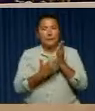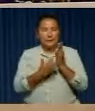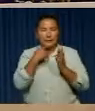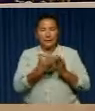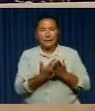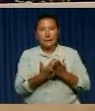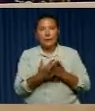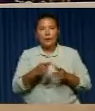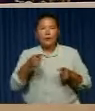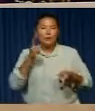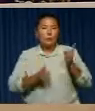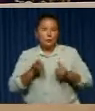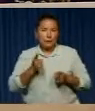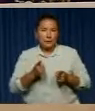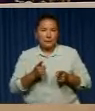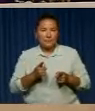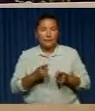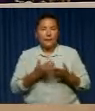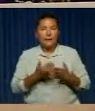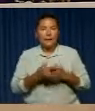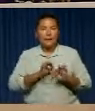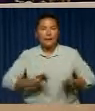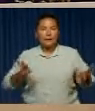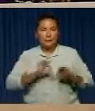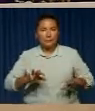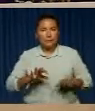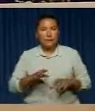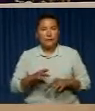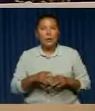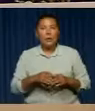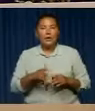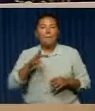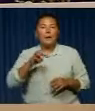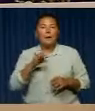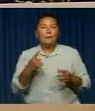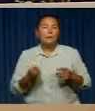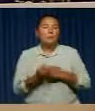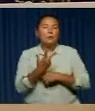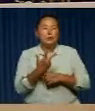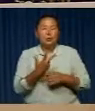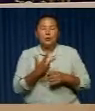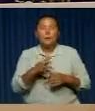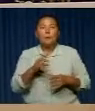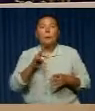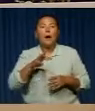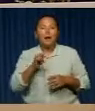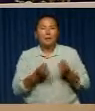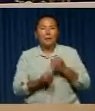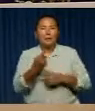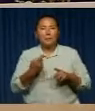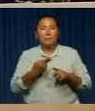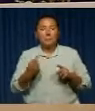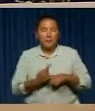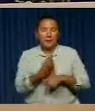деректерді дұрыс жеткізілмейді деп жатыр. Мінекей жаңа айттым, 27 наурызда бірінші алғашқы науқастар келсе, бүгінгі таңда күні кеше,